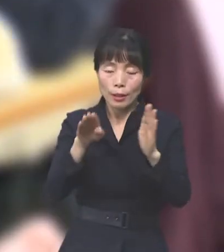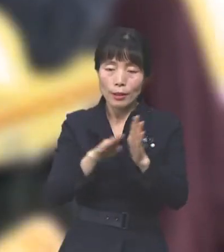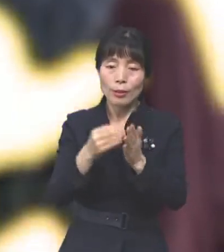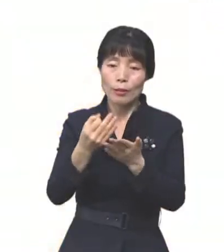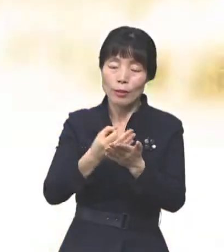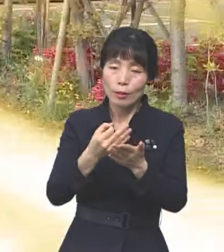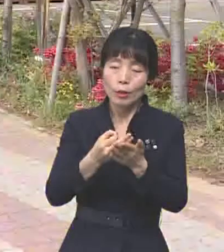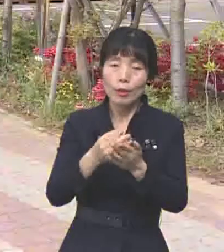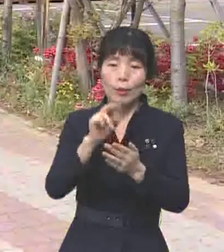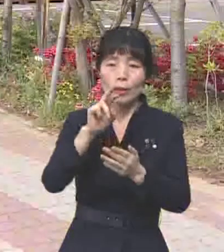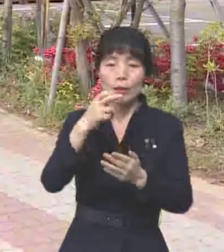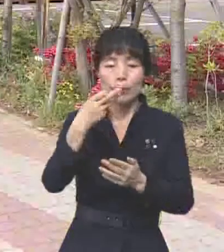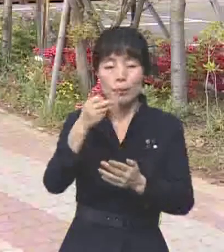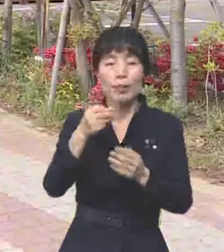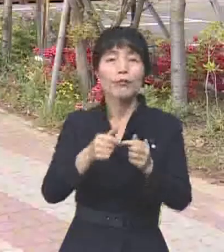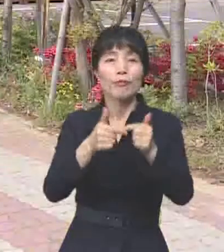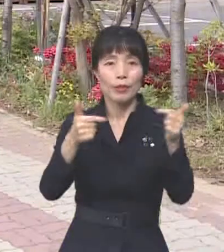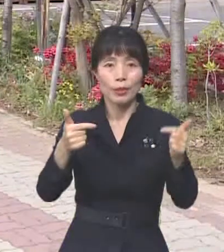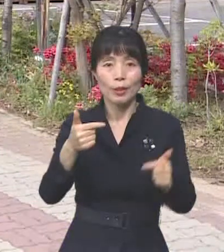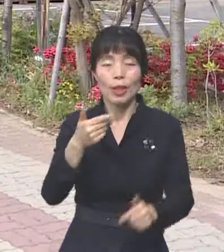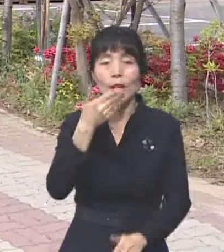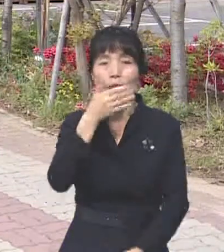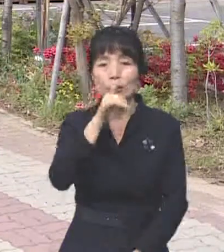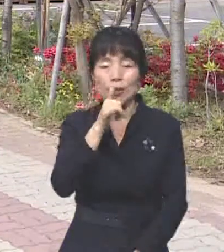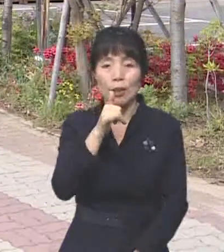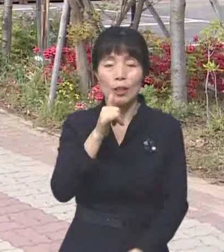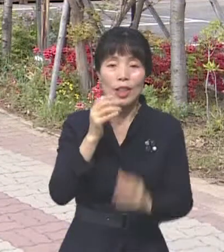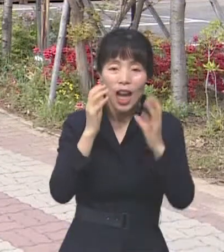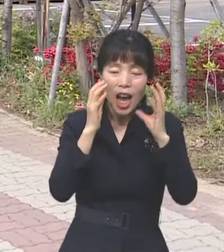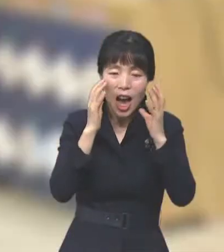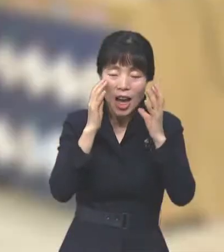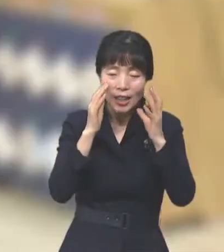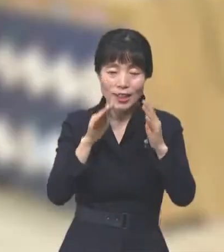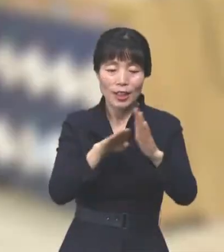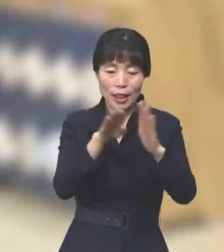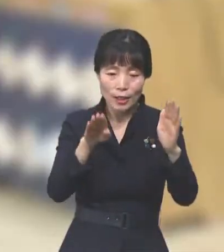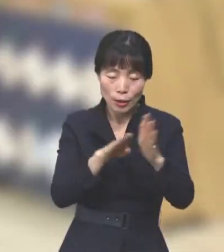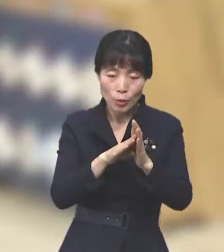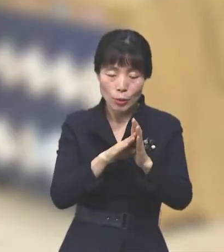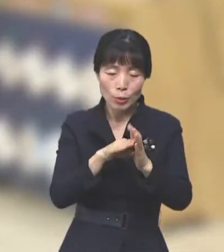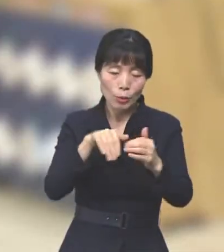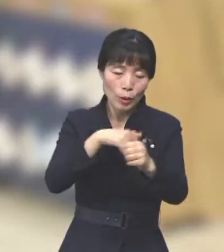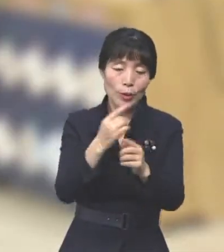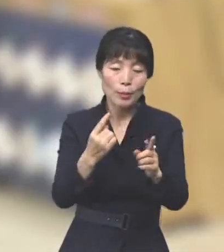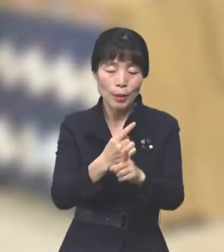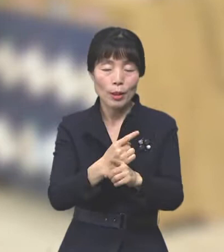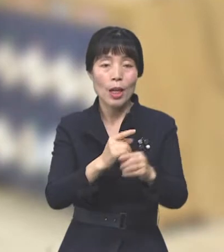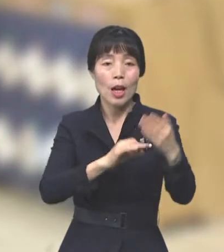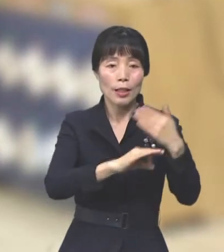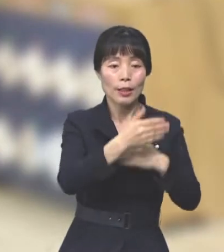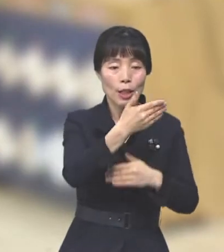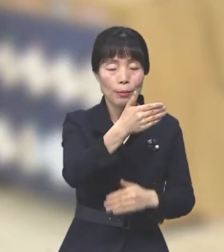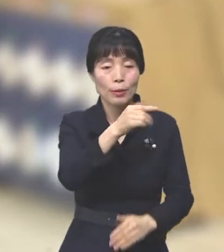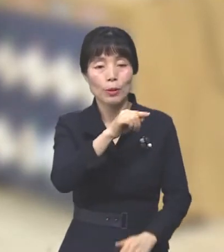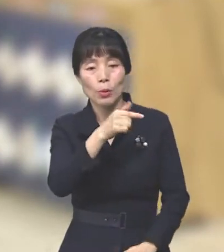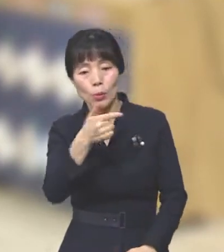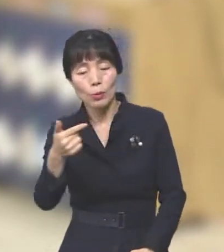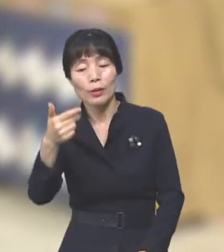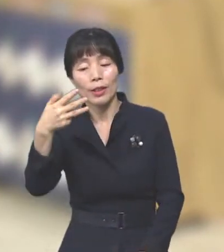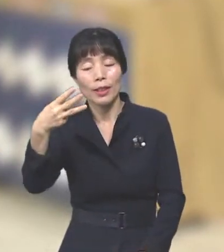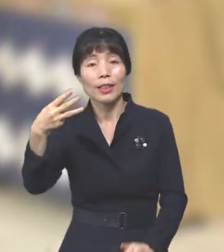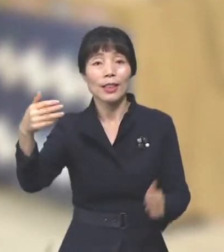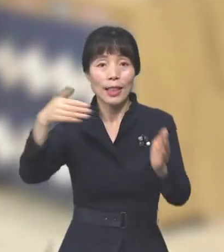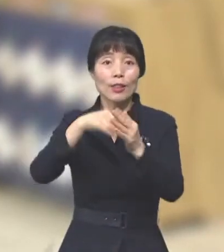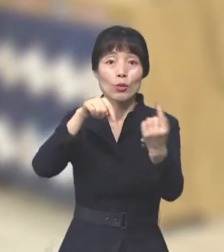있습니다. 영유아를 둔 가정도 보육 환경이 개선됩니다. 현재 오전 9시에서 오후 3시까지 운영하는